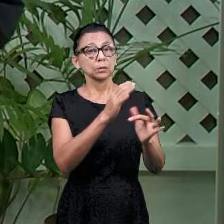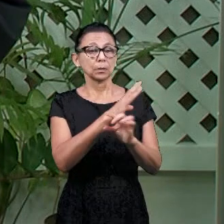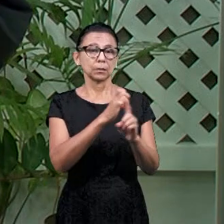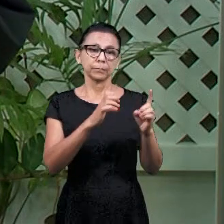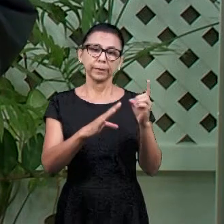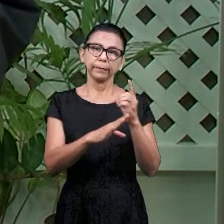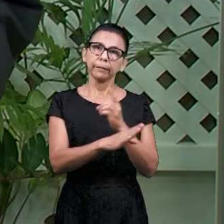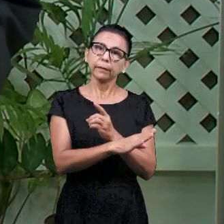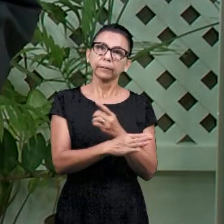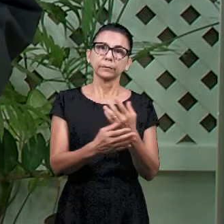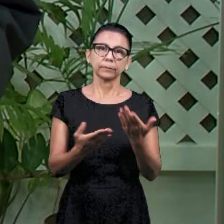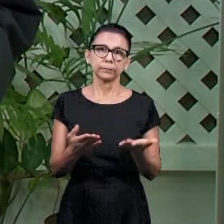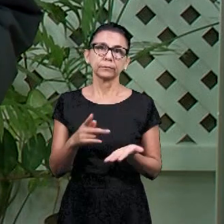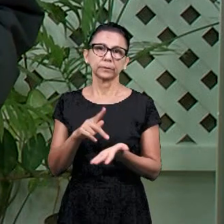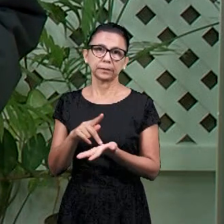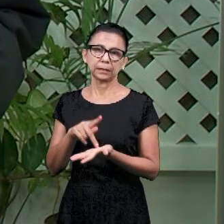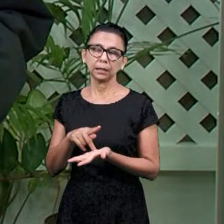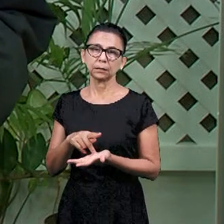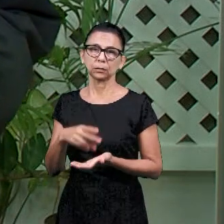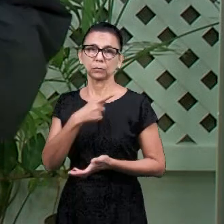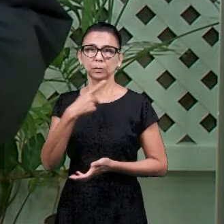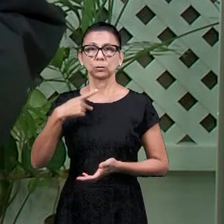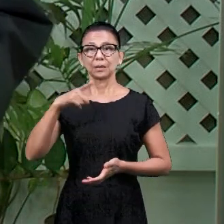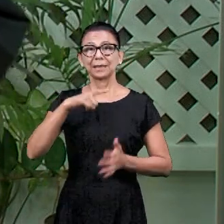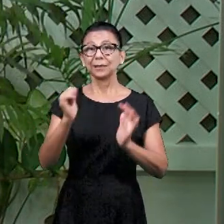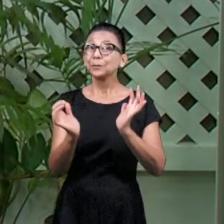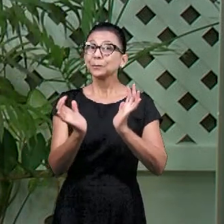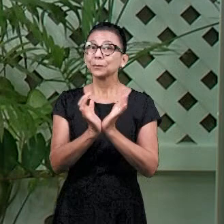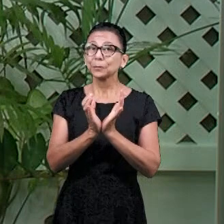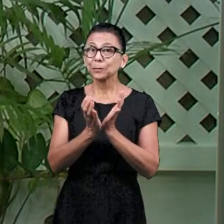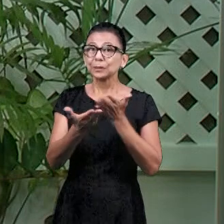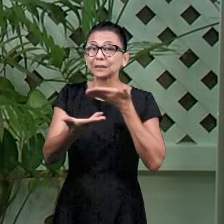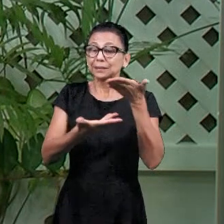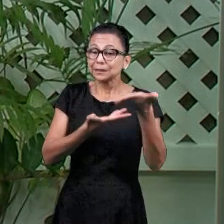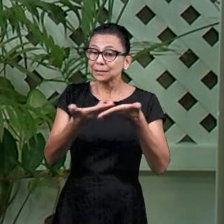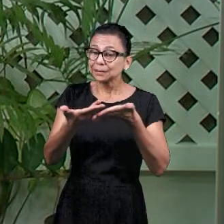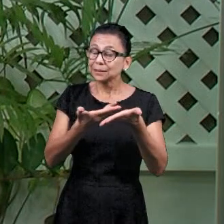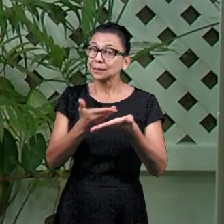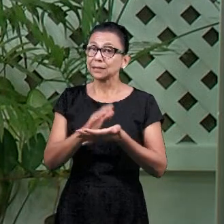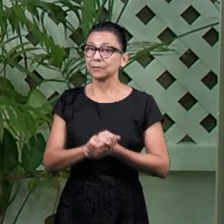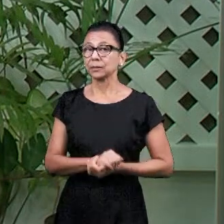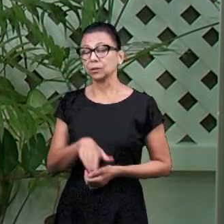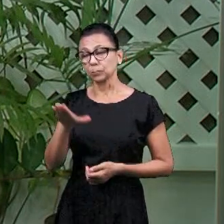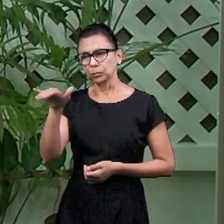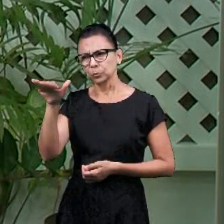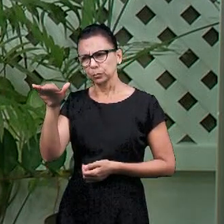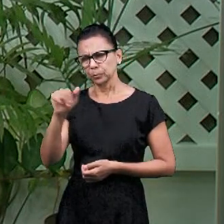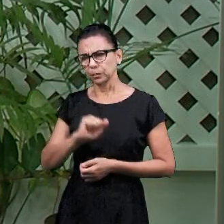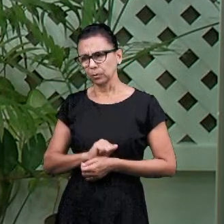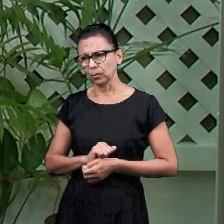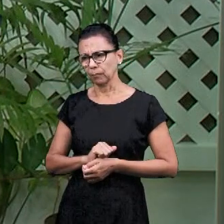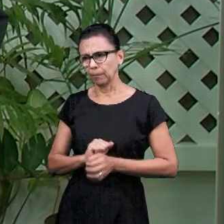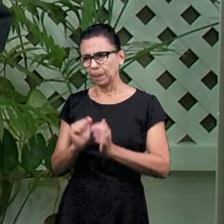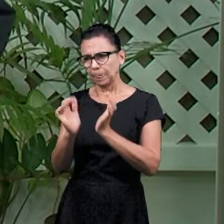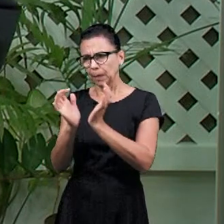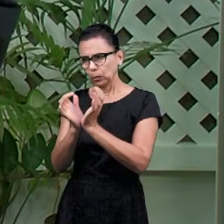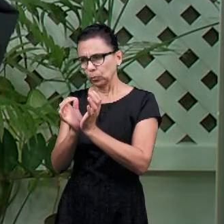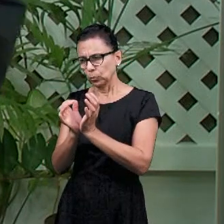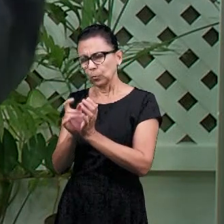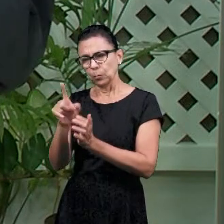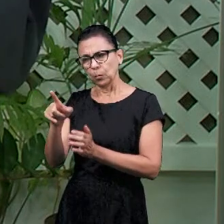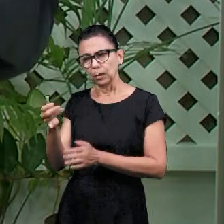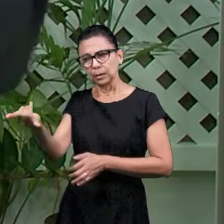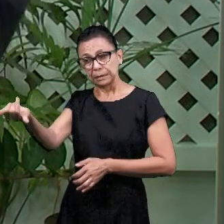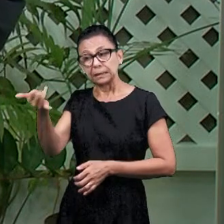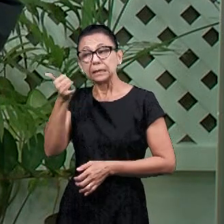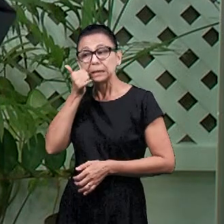Parce que le pasteur tout seul, il ne peut pas administrer. Il a les groupes d'assistance. Il doit chercher les frères de groupe d'assistance. Il